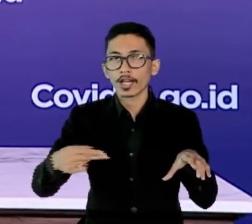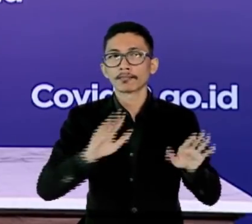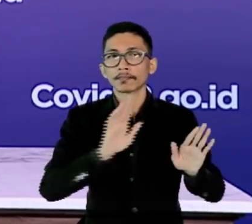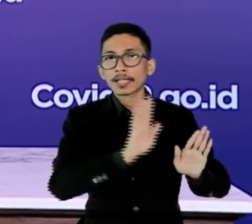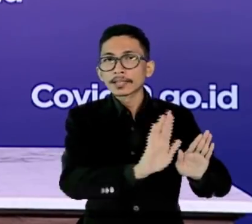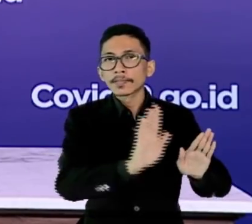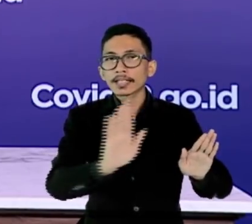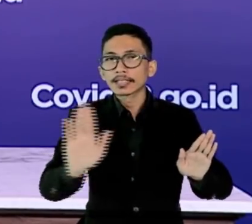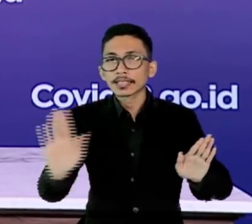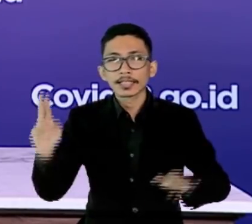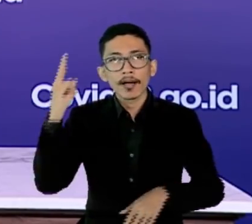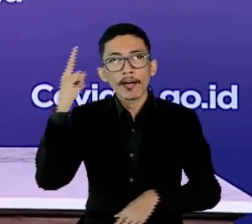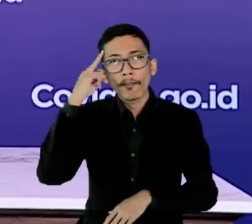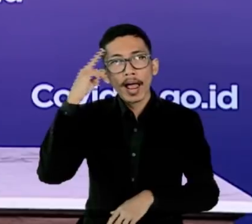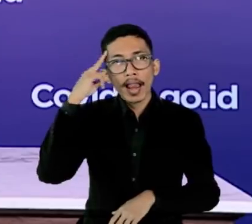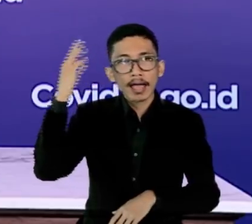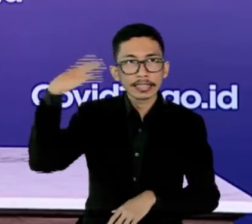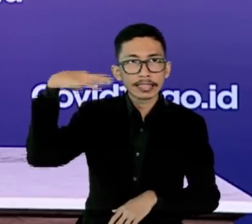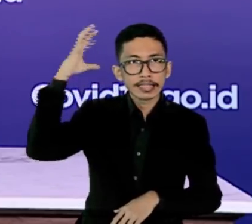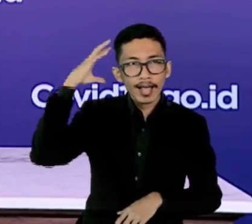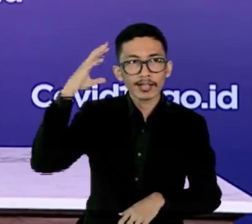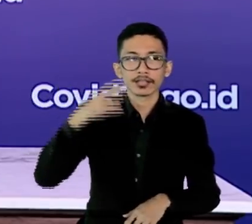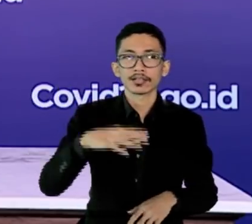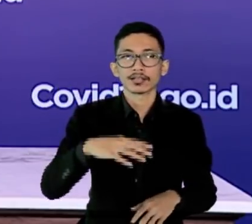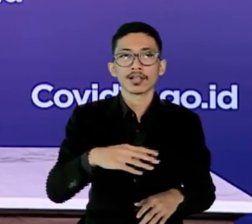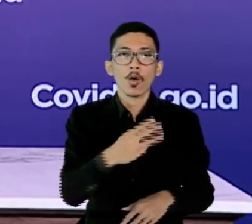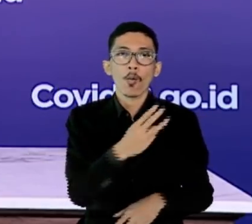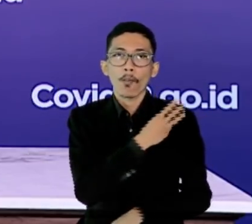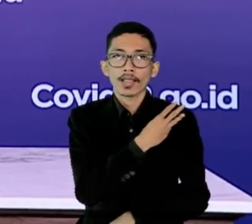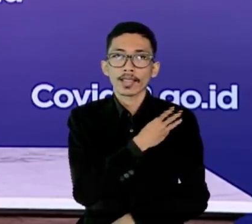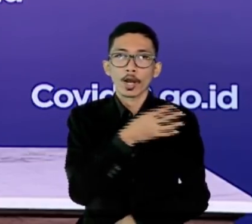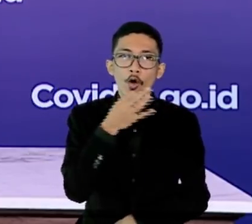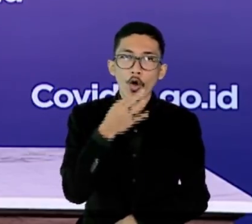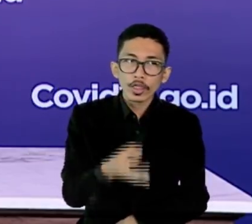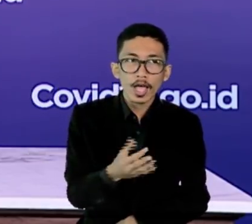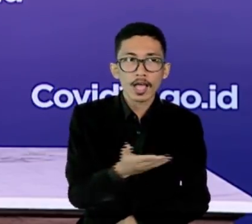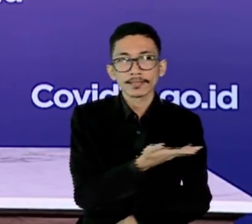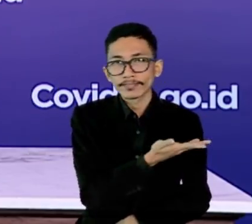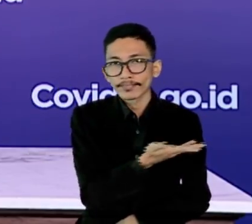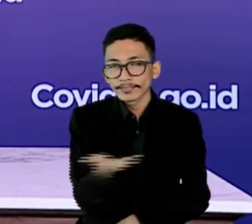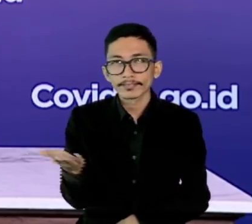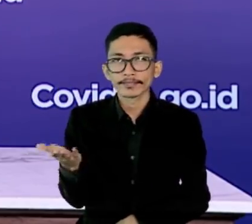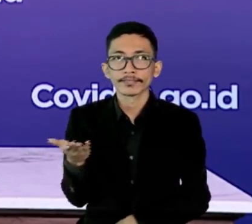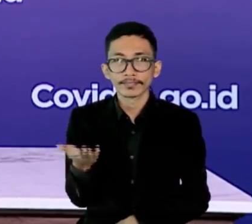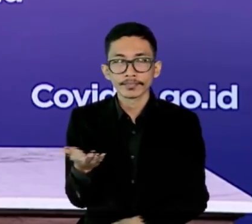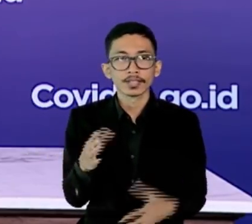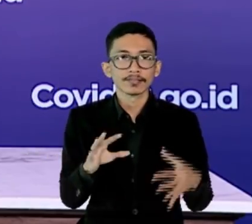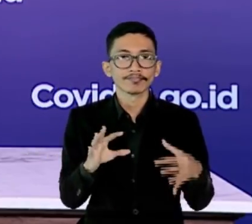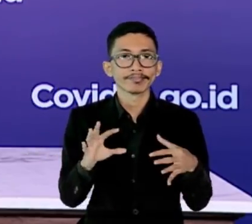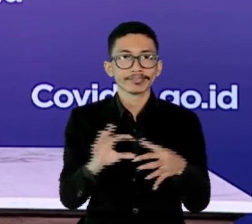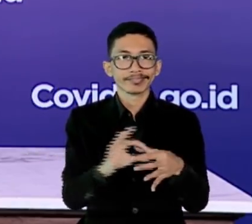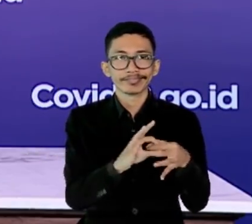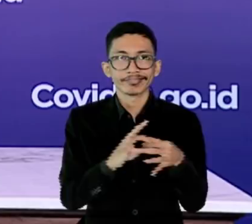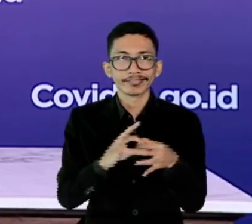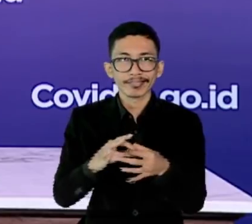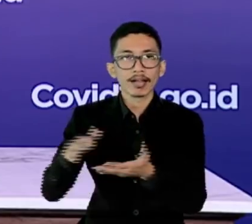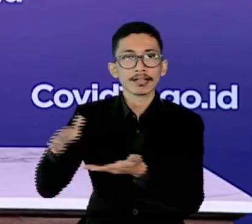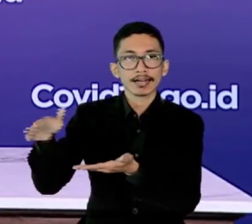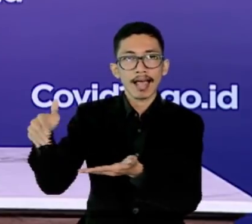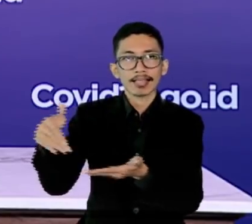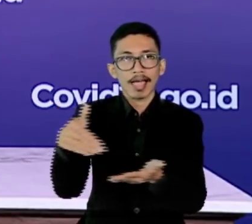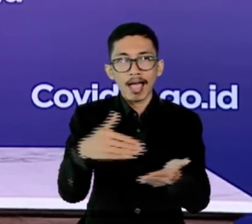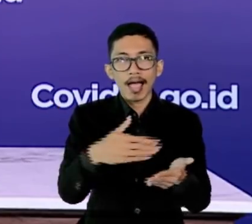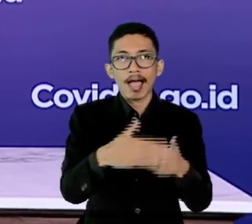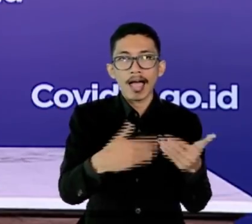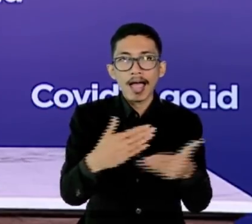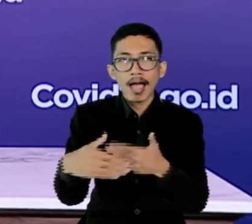masing-masing kepala dinas kesehatannya di tingkat kabupaten kota untuk segera melakukan sinkronisasi data dan